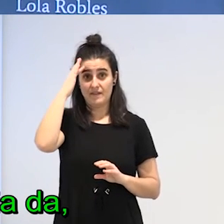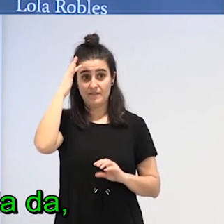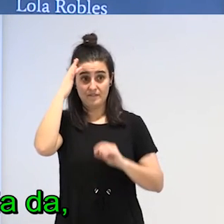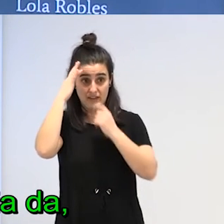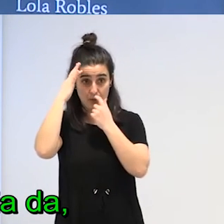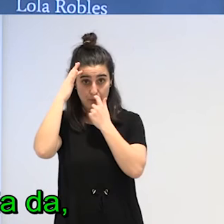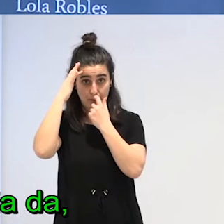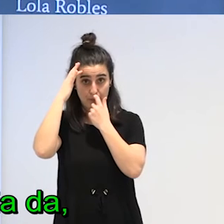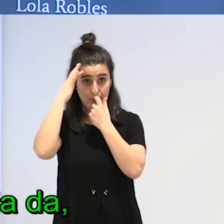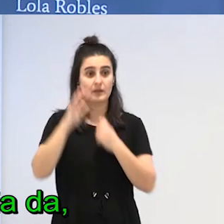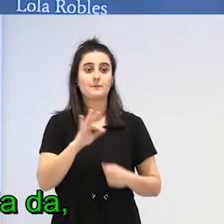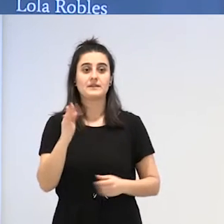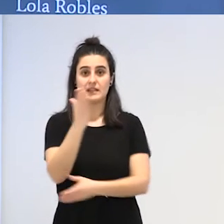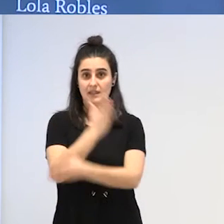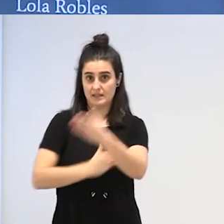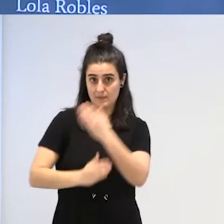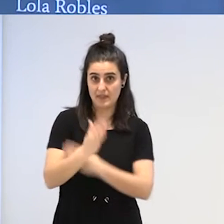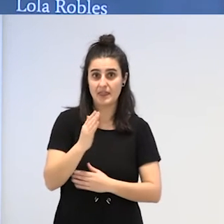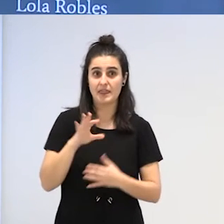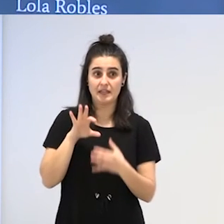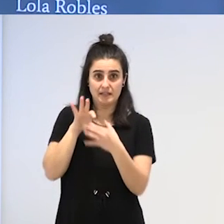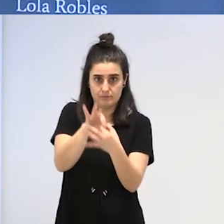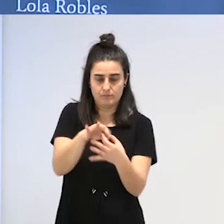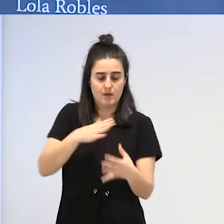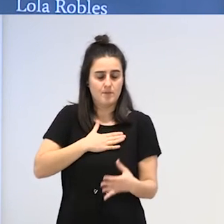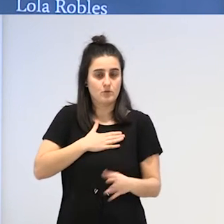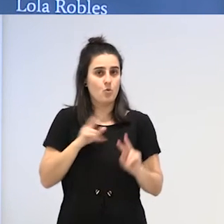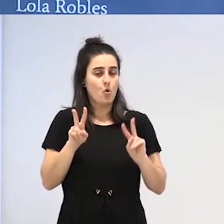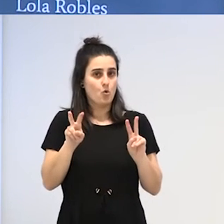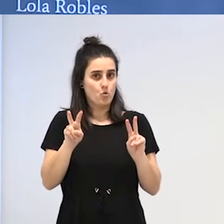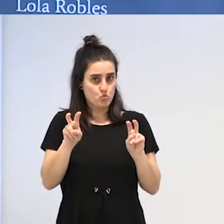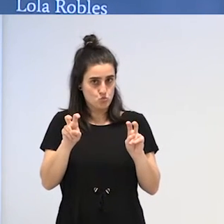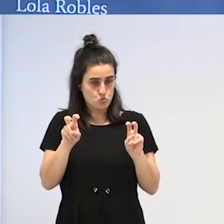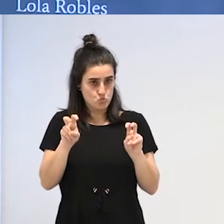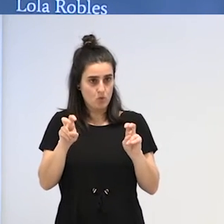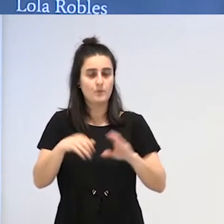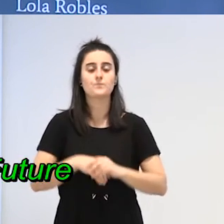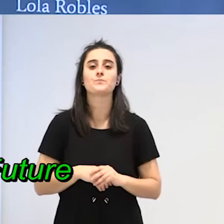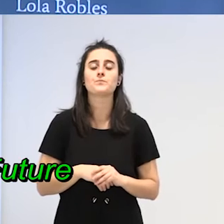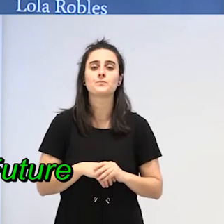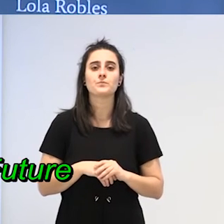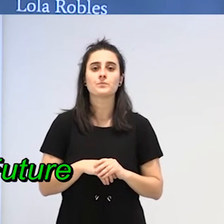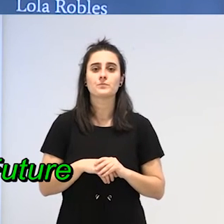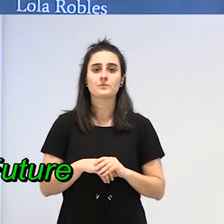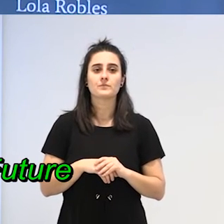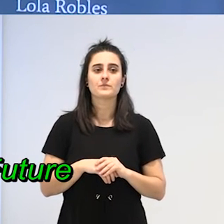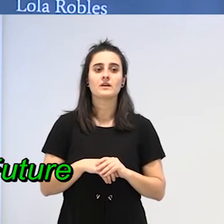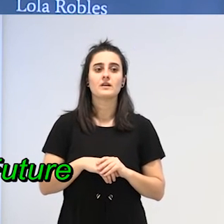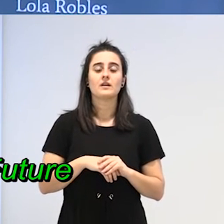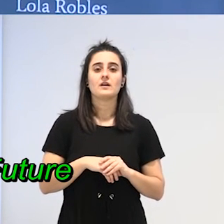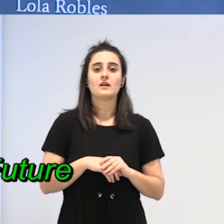Zeen eretzat hau ere gai oso berria da. Baina antikapazitismoa aipatu nahi nuen. Catherine